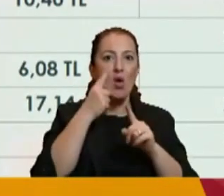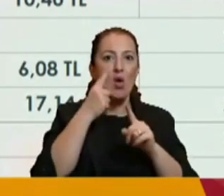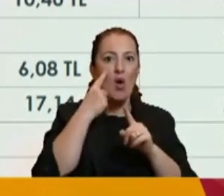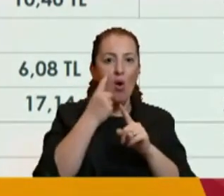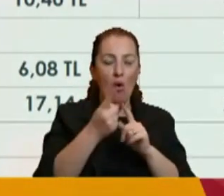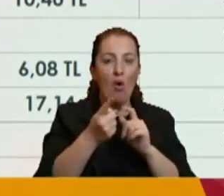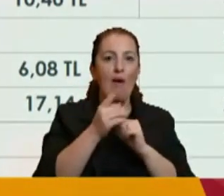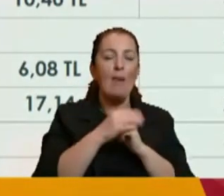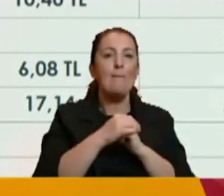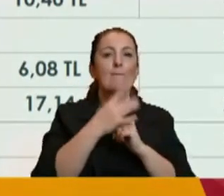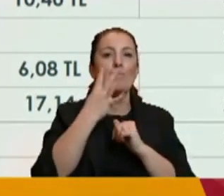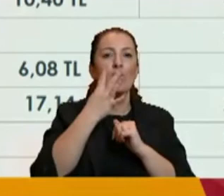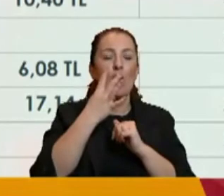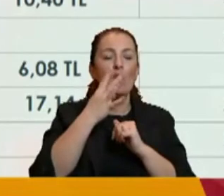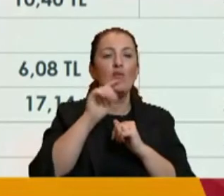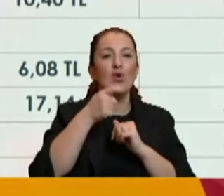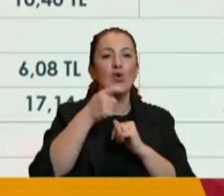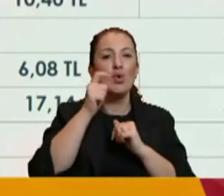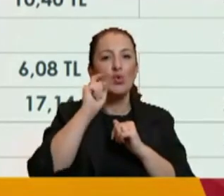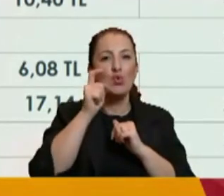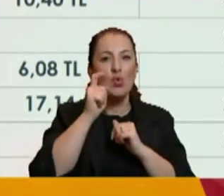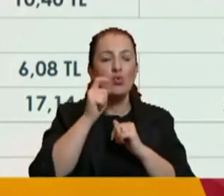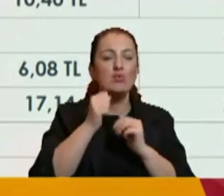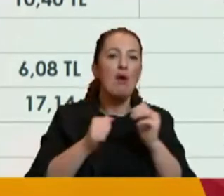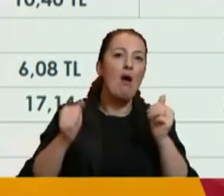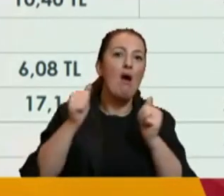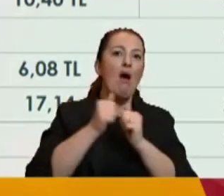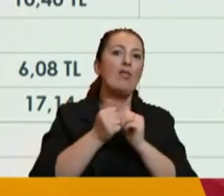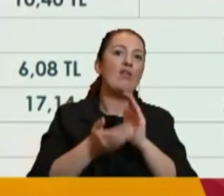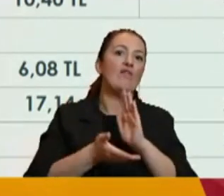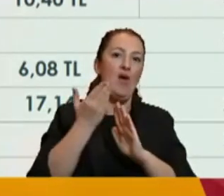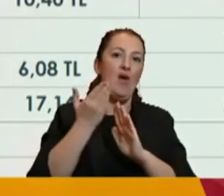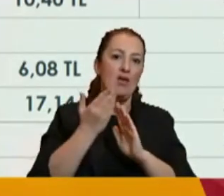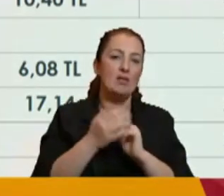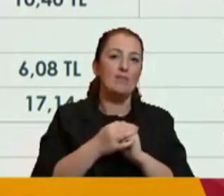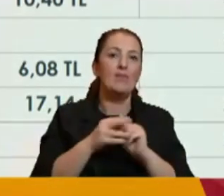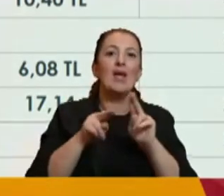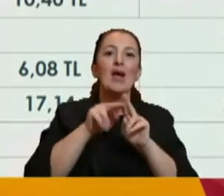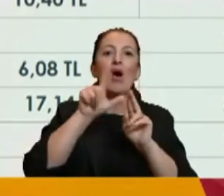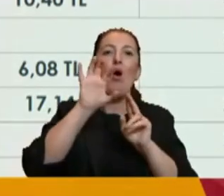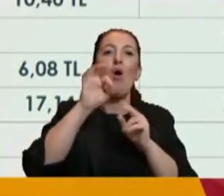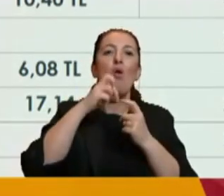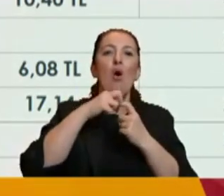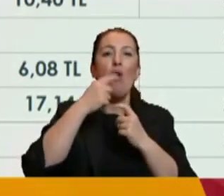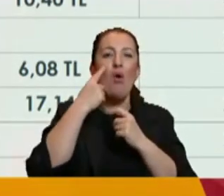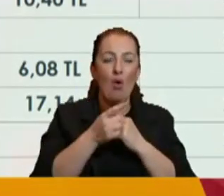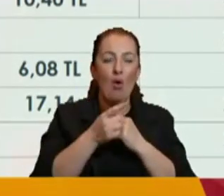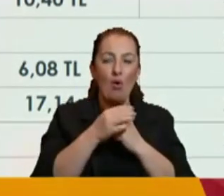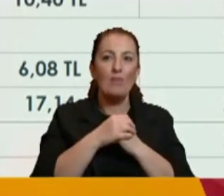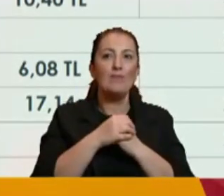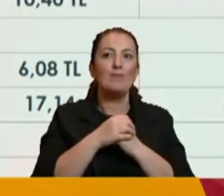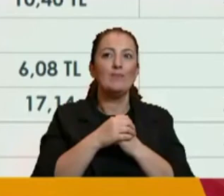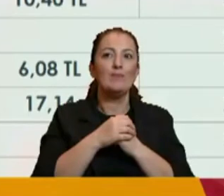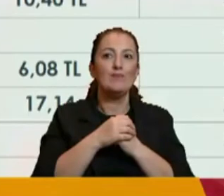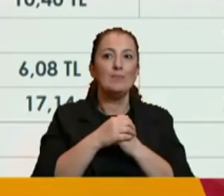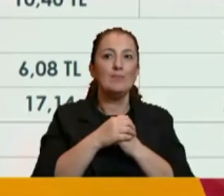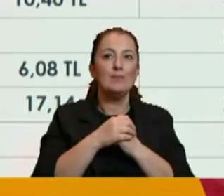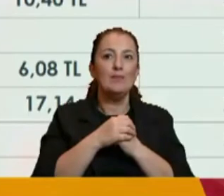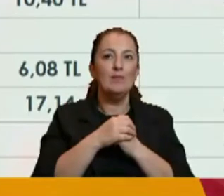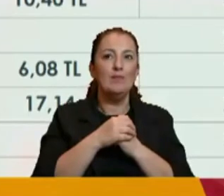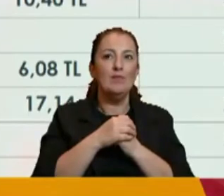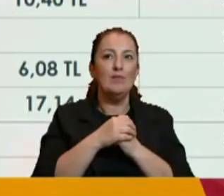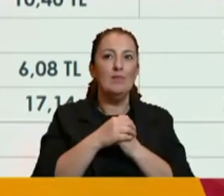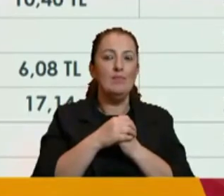var 4.9 kat artmış Klor yeni tip lorda